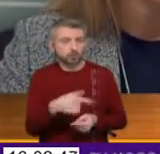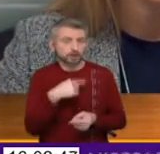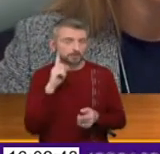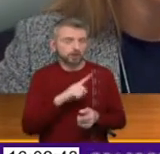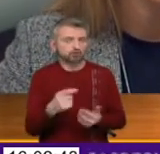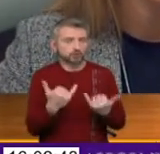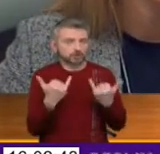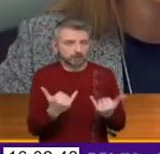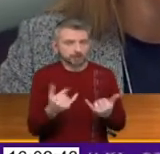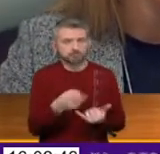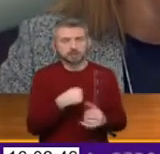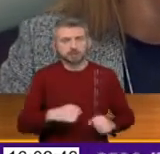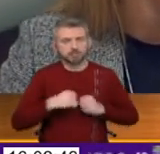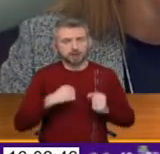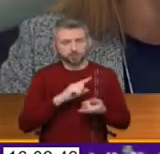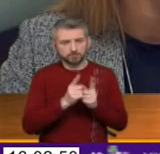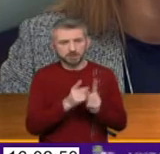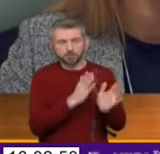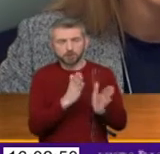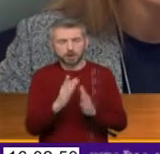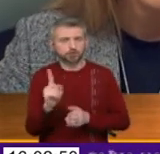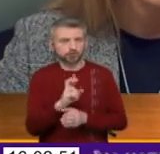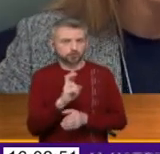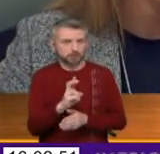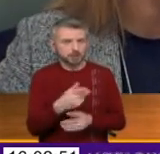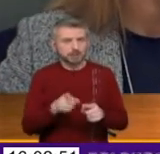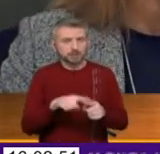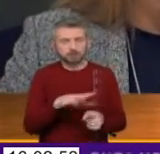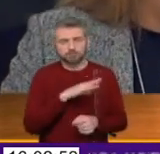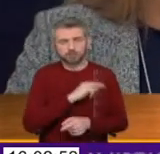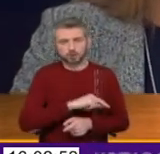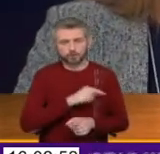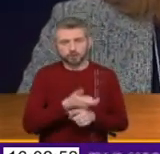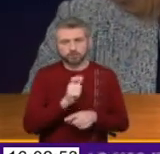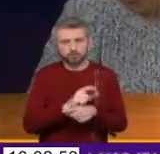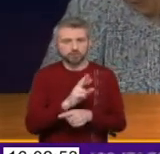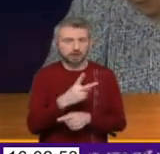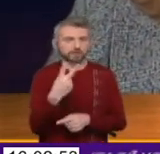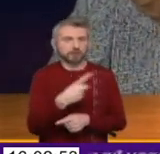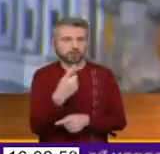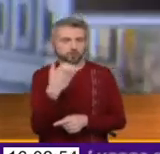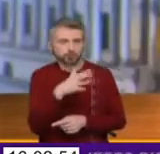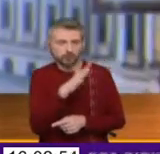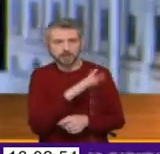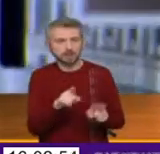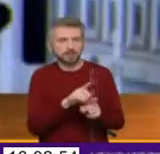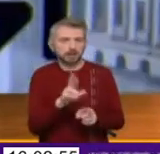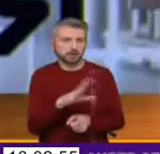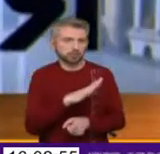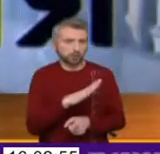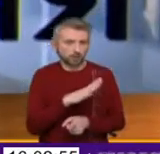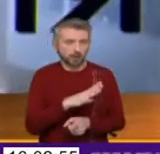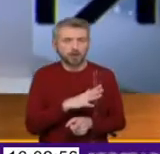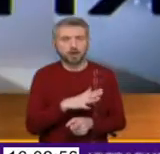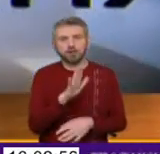знаю, що зараз ми намагаємося змінити цей порядок для того, щоб вже це працювало більше як в 21 столітті, а не так, як це було. Прибрали